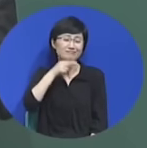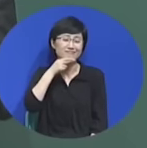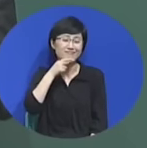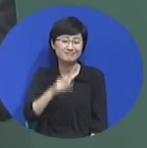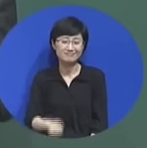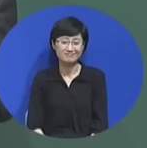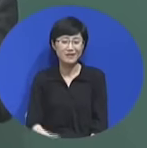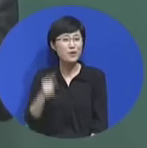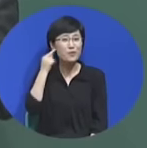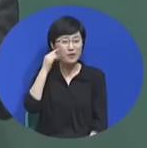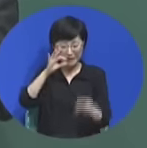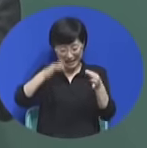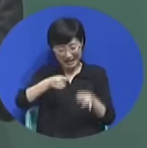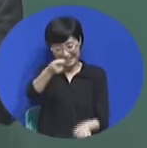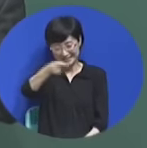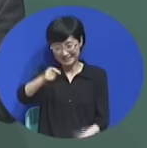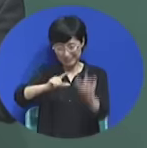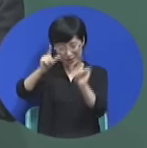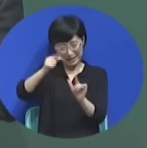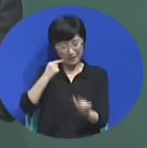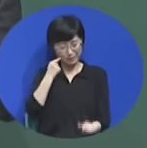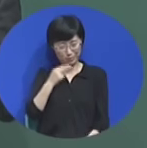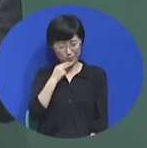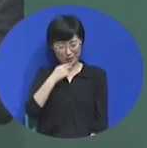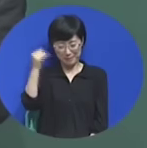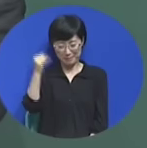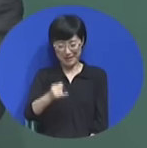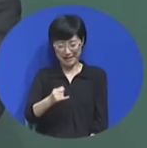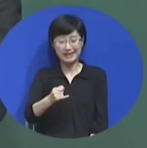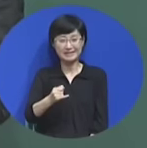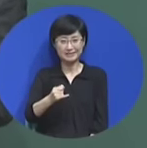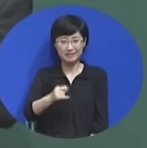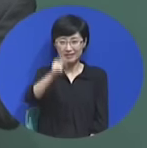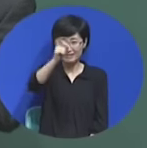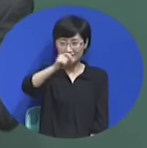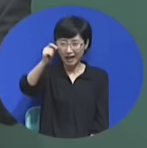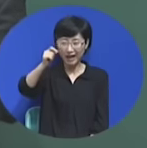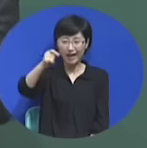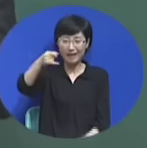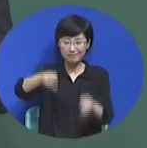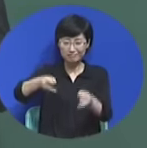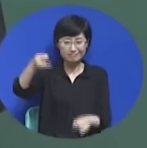我尽可能的不多写. 왜 제 자신을 알기 때문에. 因为我知道我自己. 네, 너무 못 써요 글씨를.